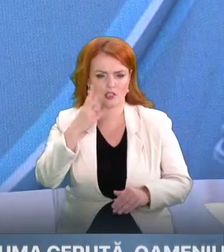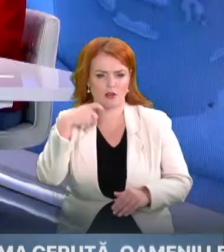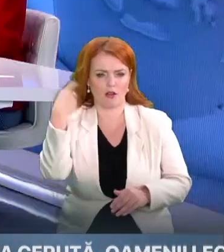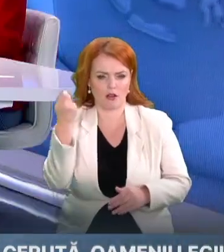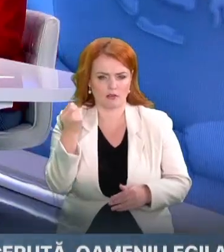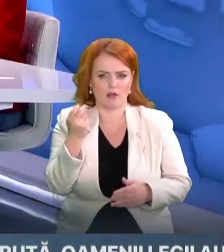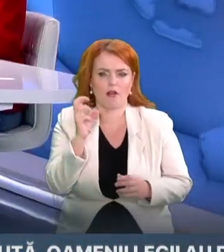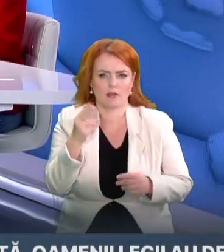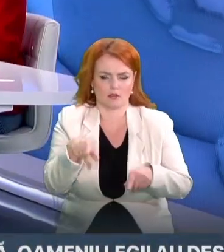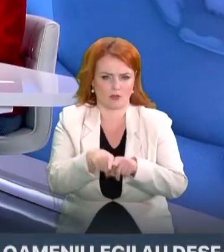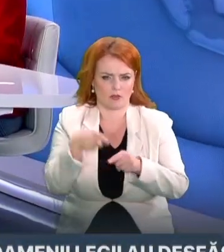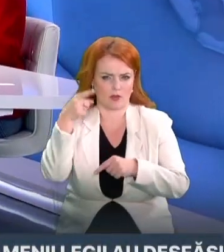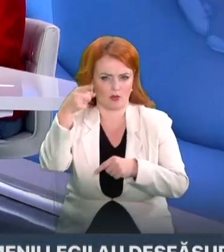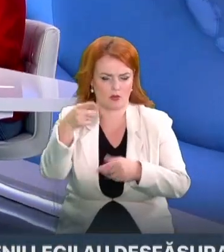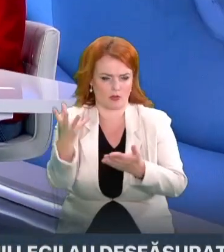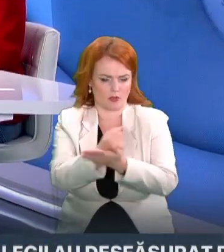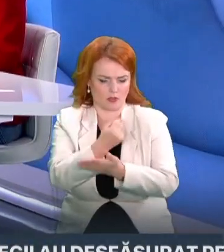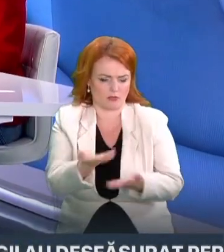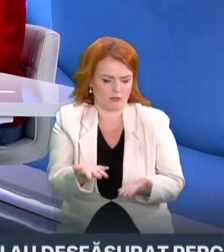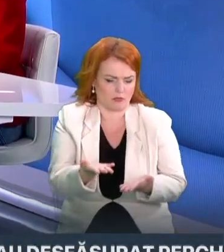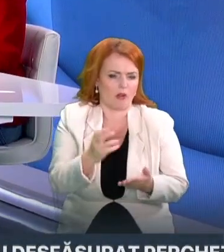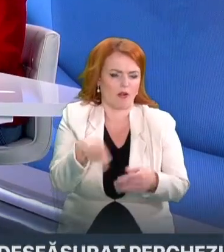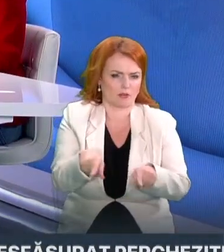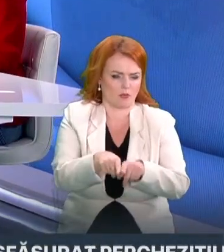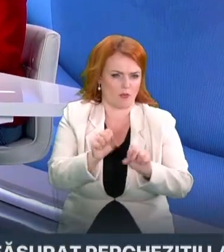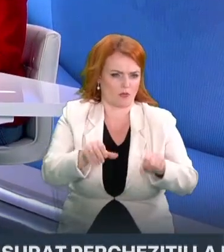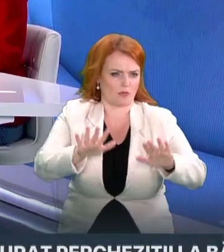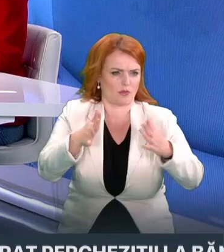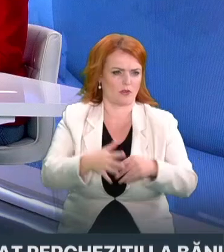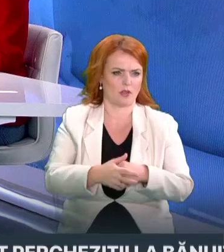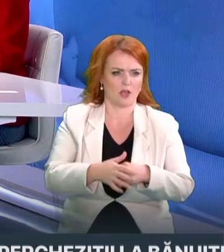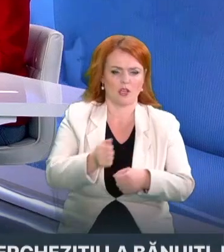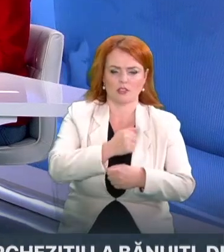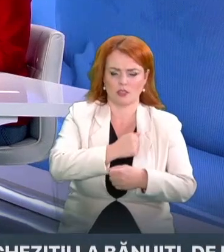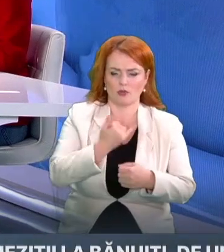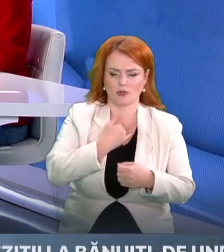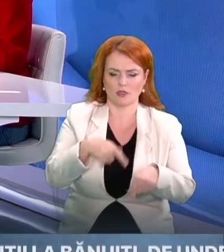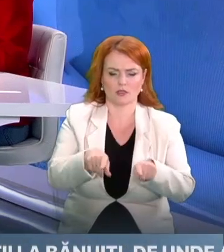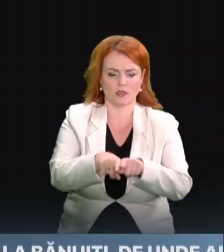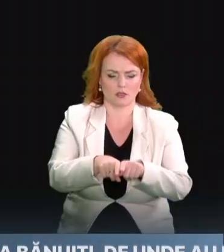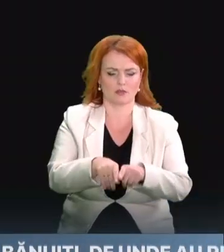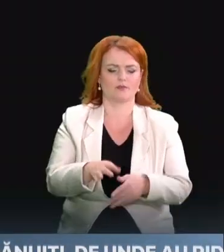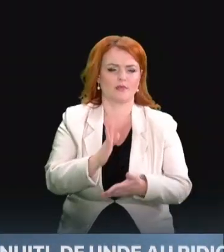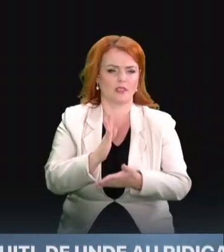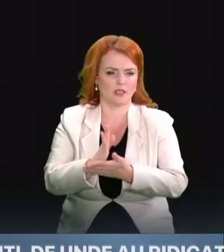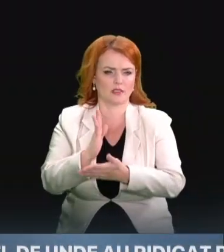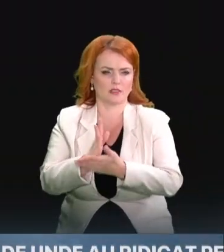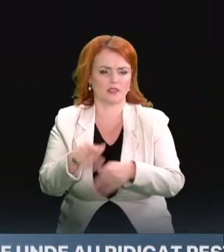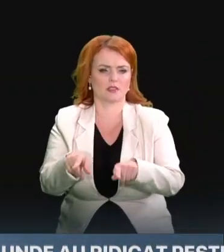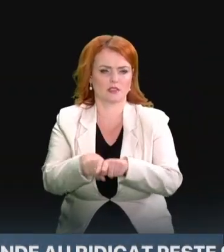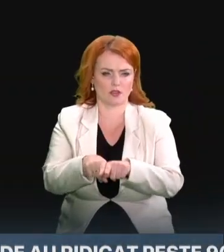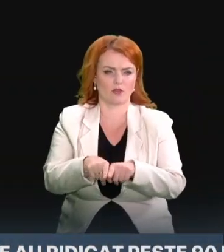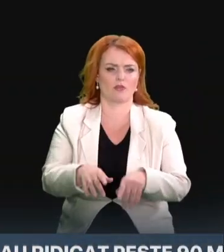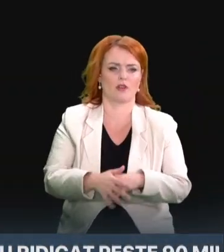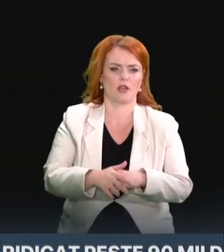tragedie? Cu părere de rău, vreau să menționez că la noi, în societatea noastră, persistă tradiția de a lăsa fără